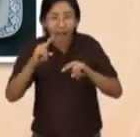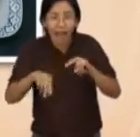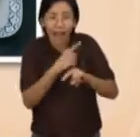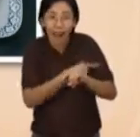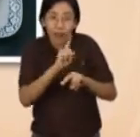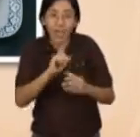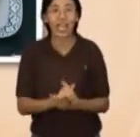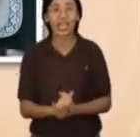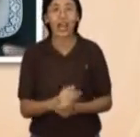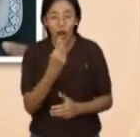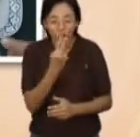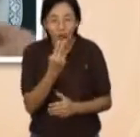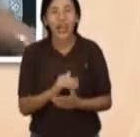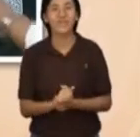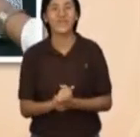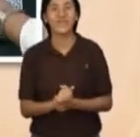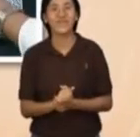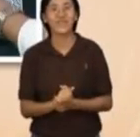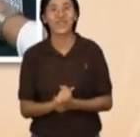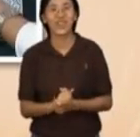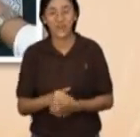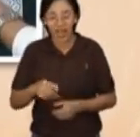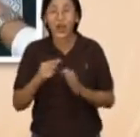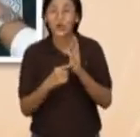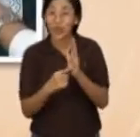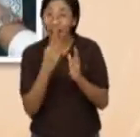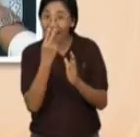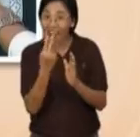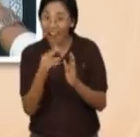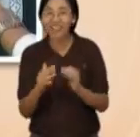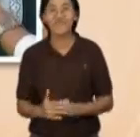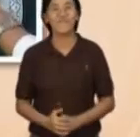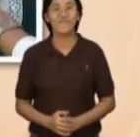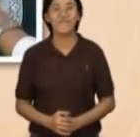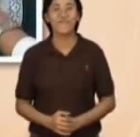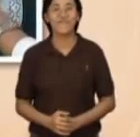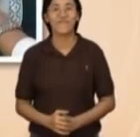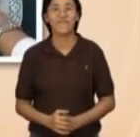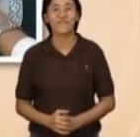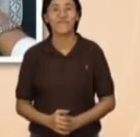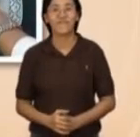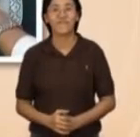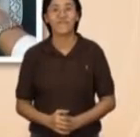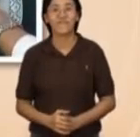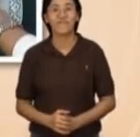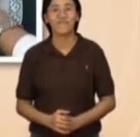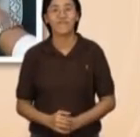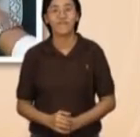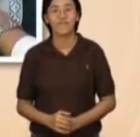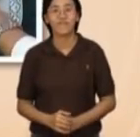นี่นะครับลักษณะก็จะออกมาเป็นลักษณะนี้นะฮะลูกลอก ค ่ ะ นะครับนี่นะ